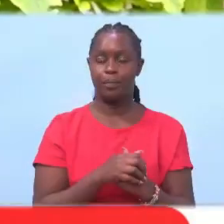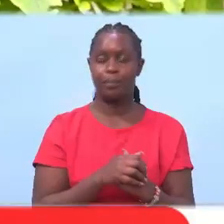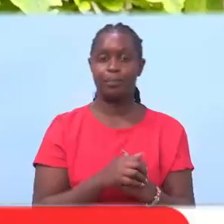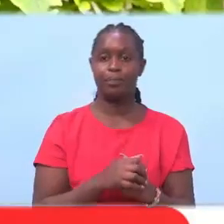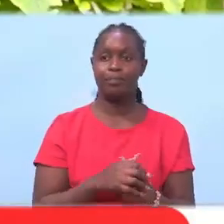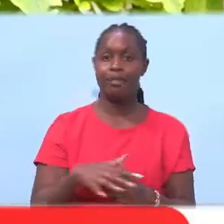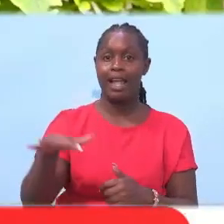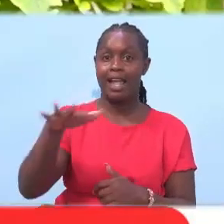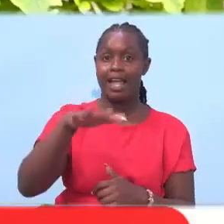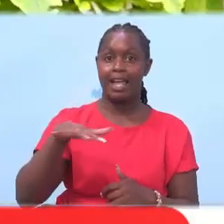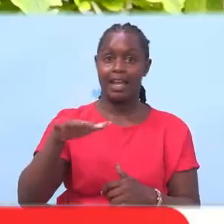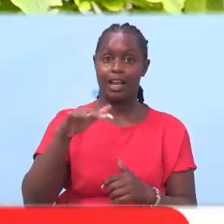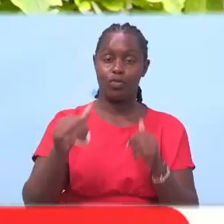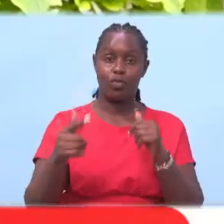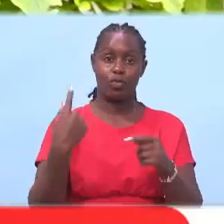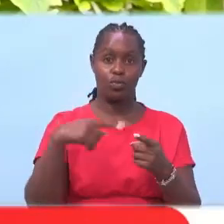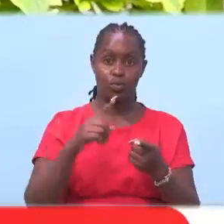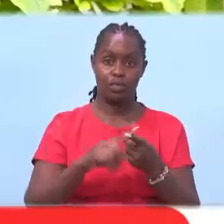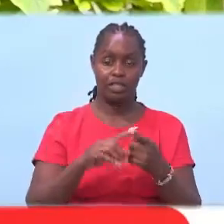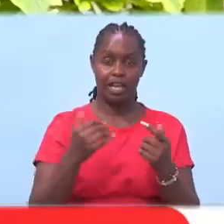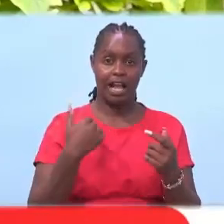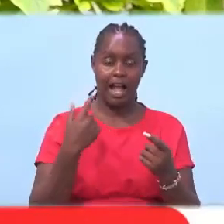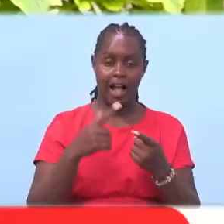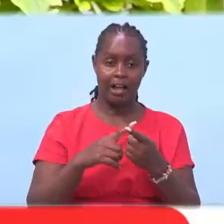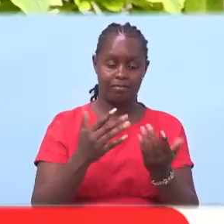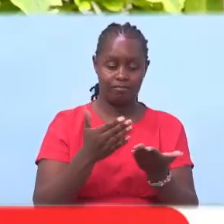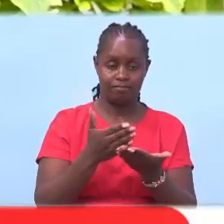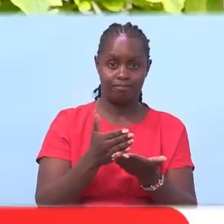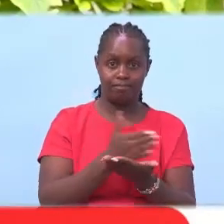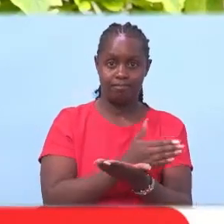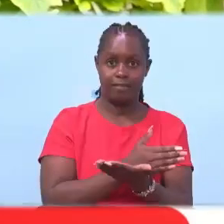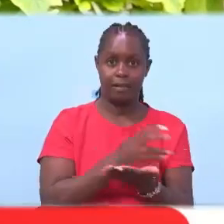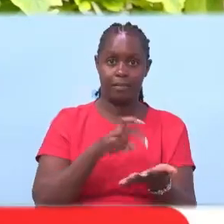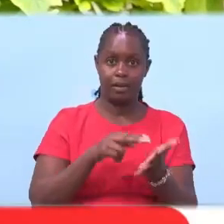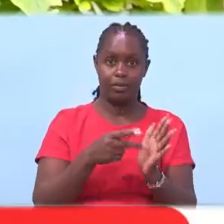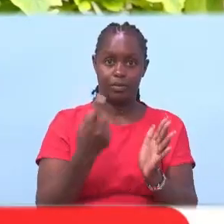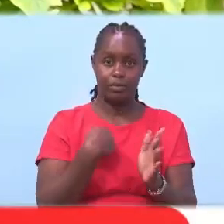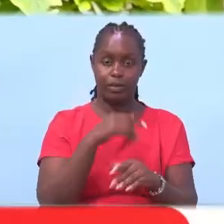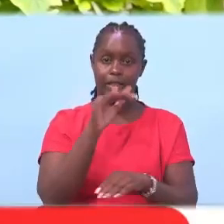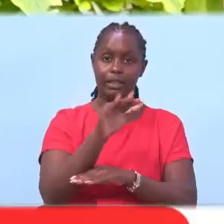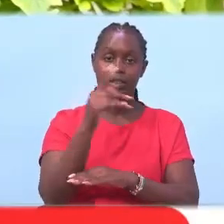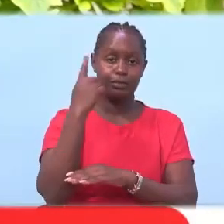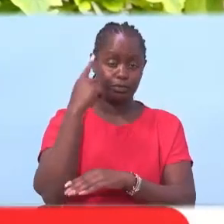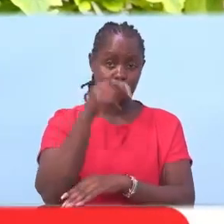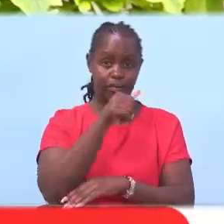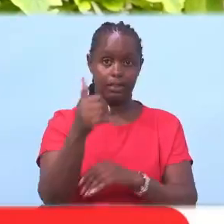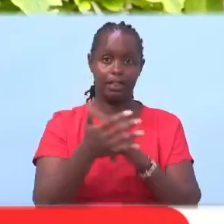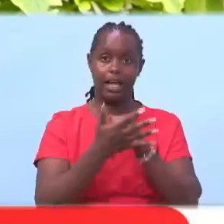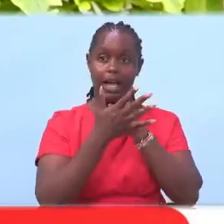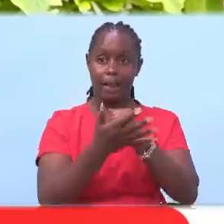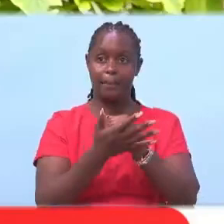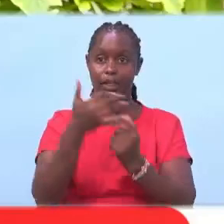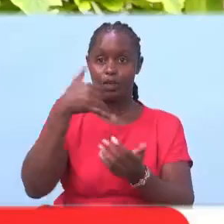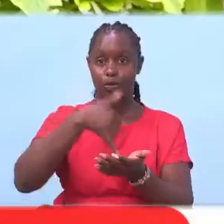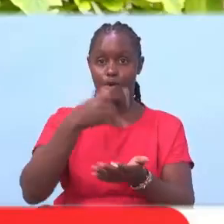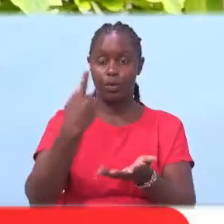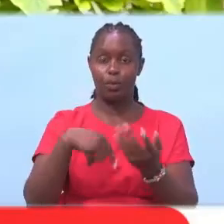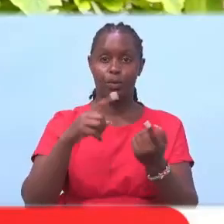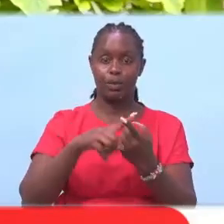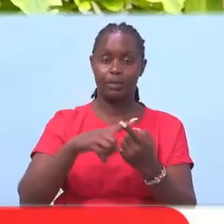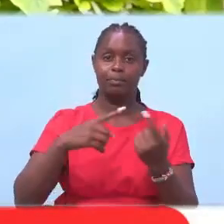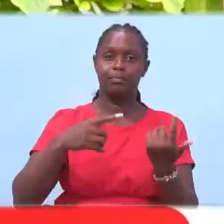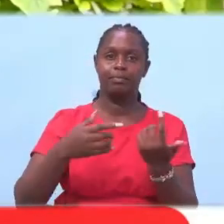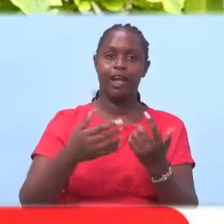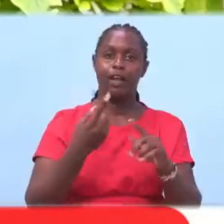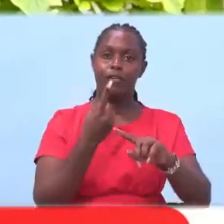areas have been cut off and this has called in for extraordinary measures, including even aerial assessments